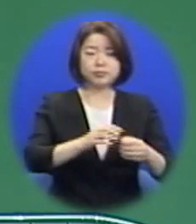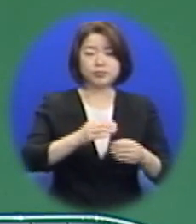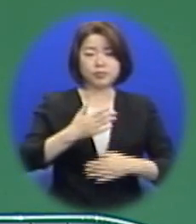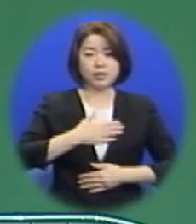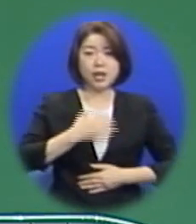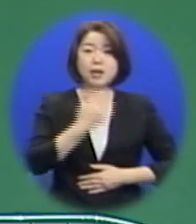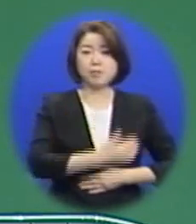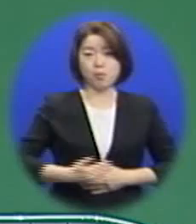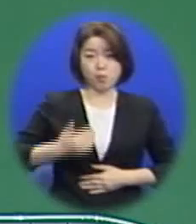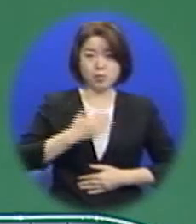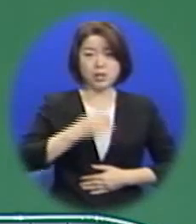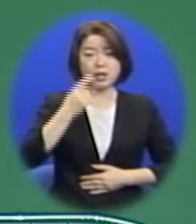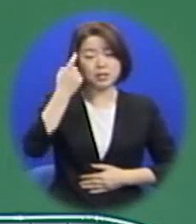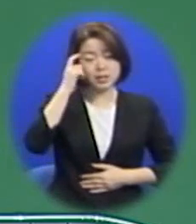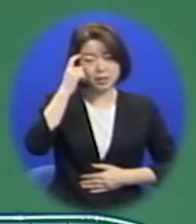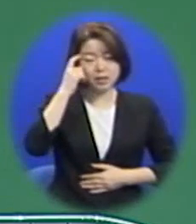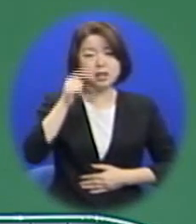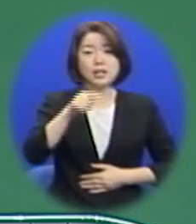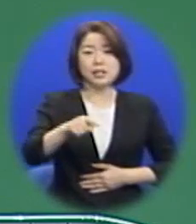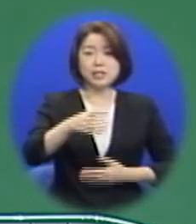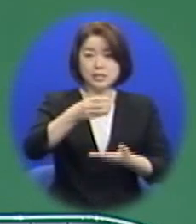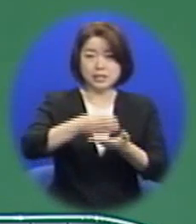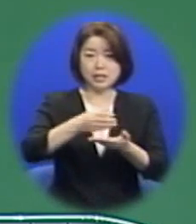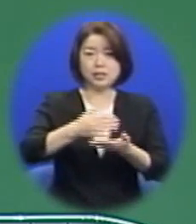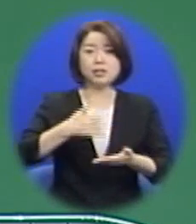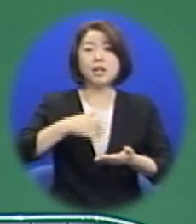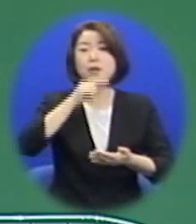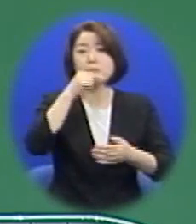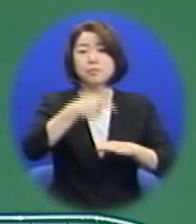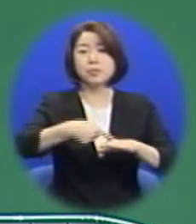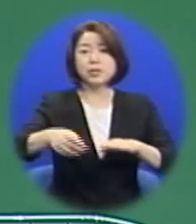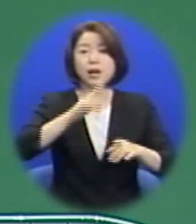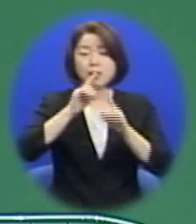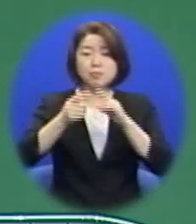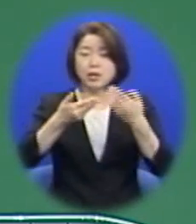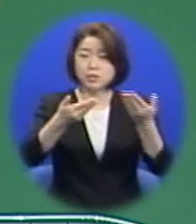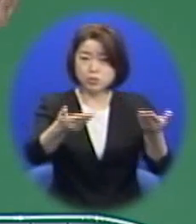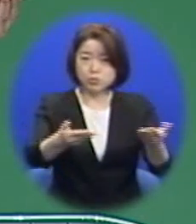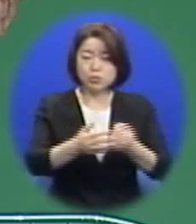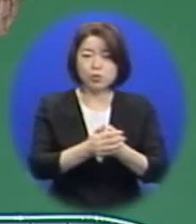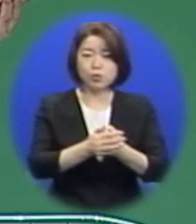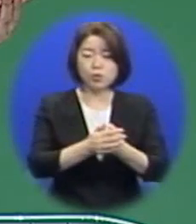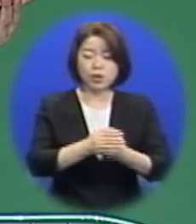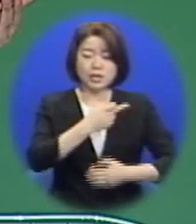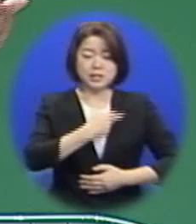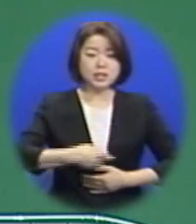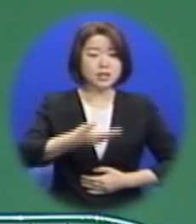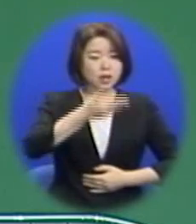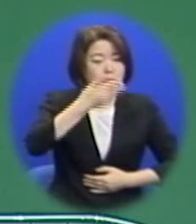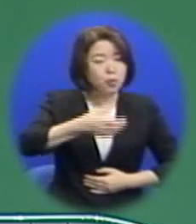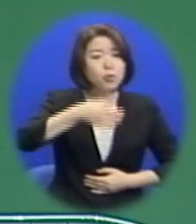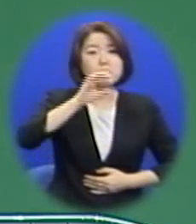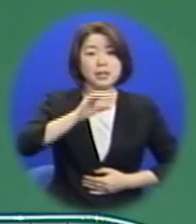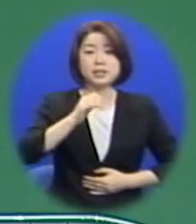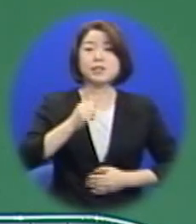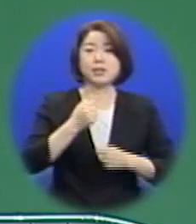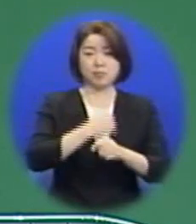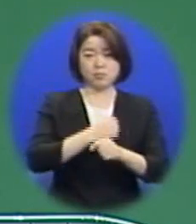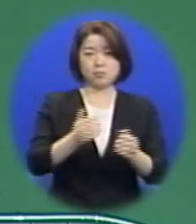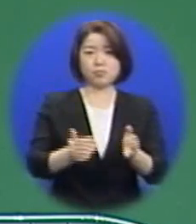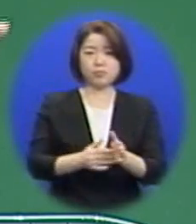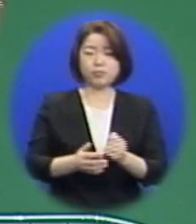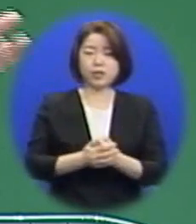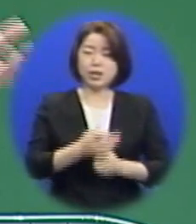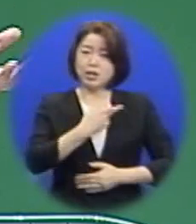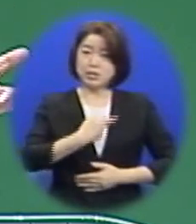내 몸이라, 이 잔을 내 피라고 하시면서 그걸 제자들에게 먹고 마시게 하셨습니다. 제자들로서는 그때